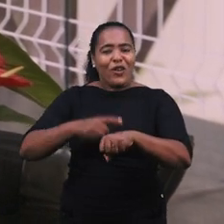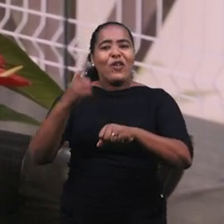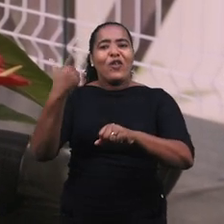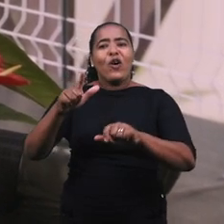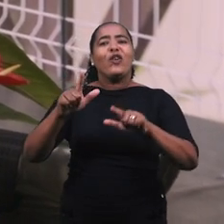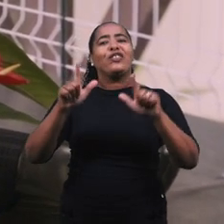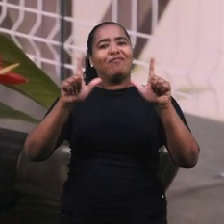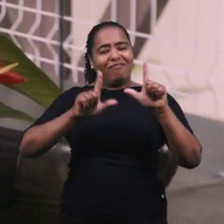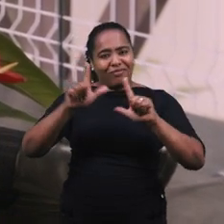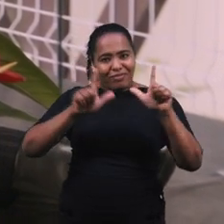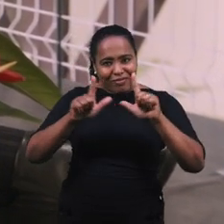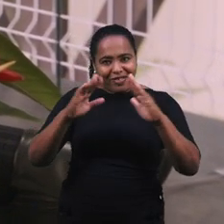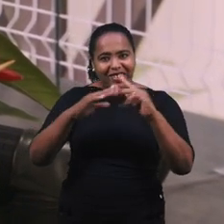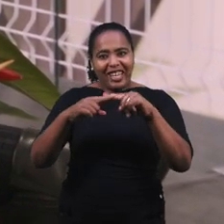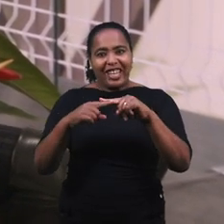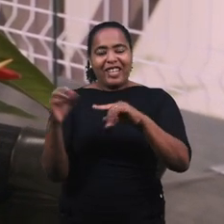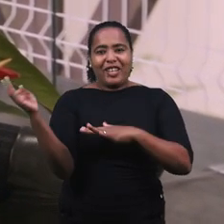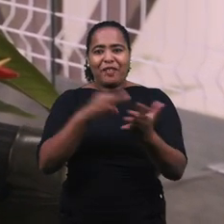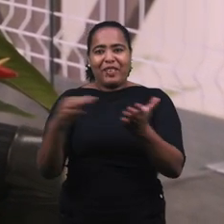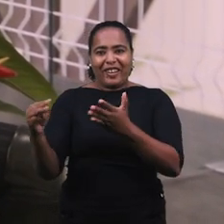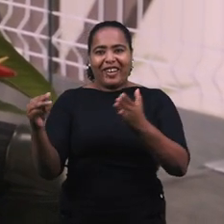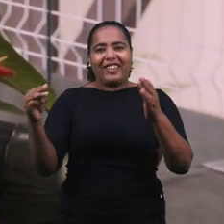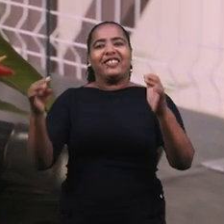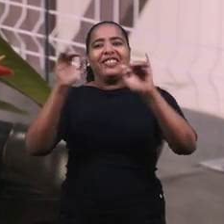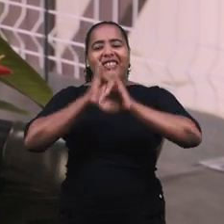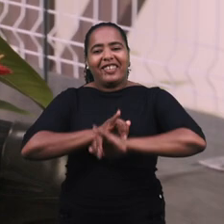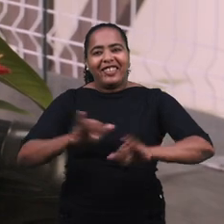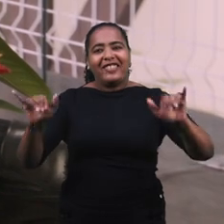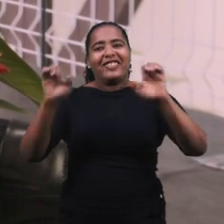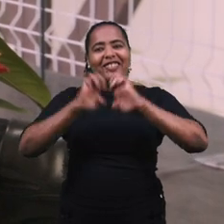heure-ci avec plus une édition de la programmation de l'Église